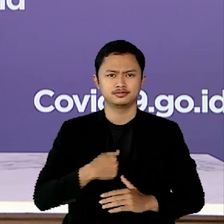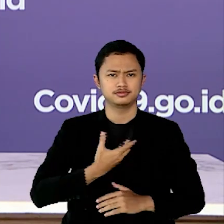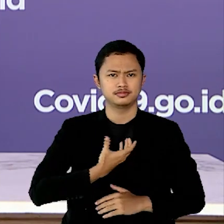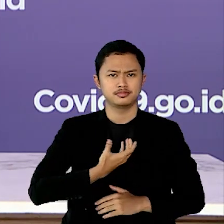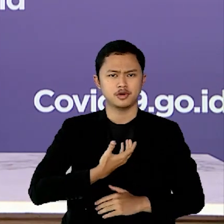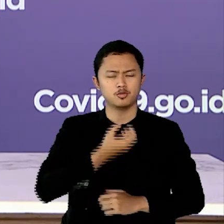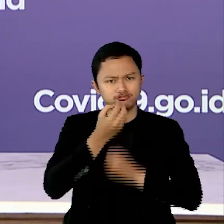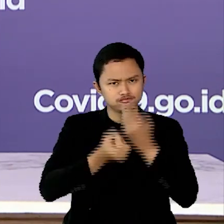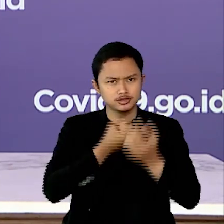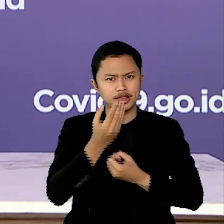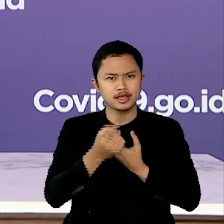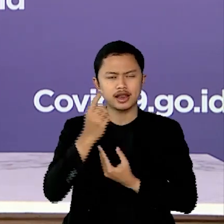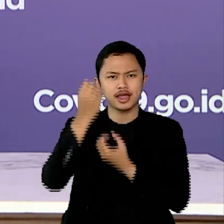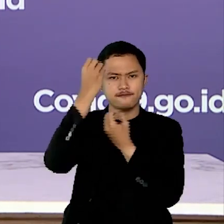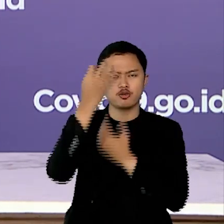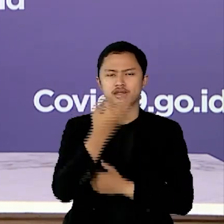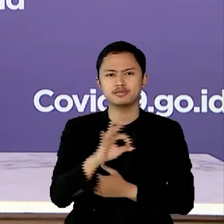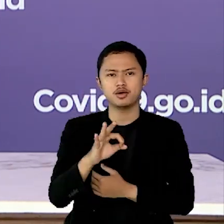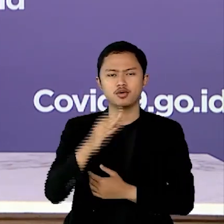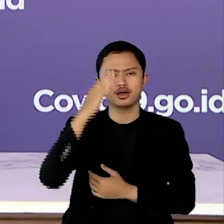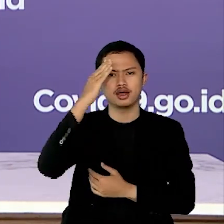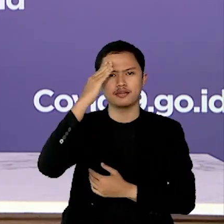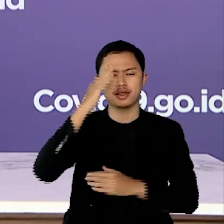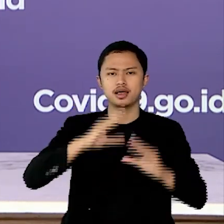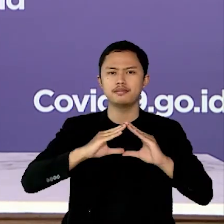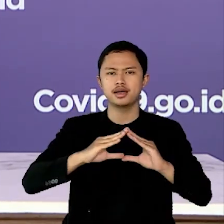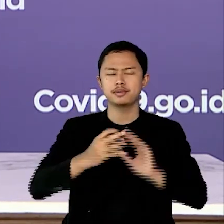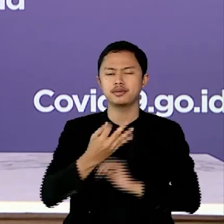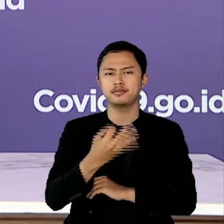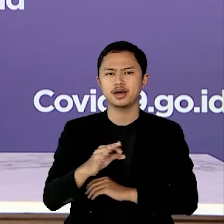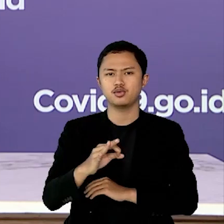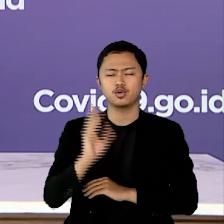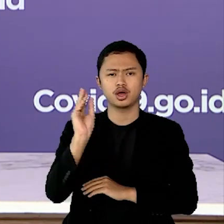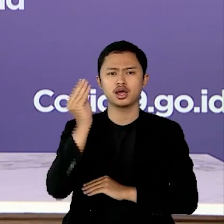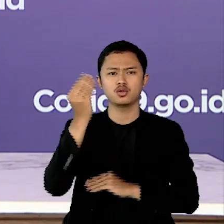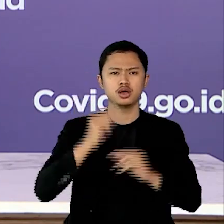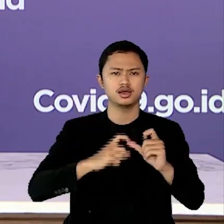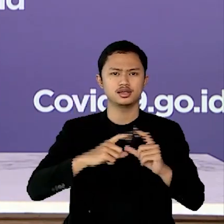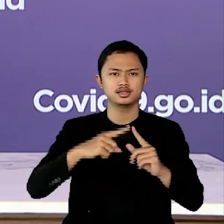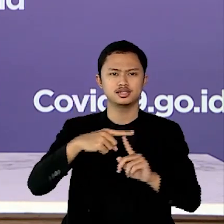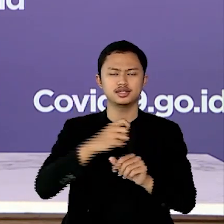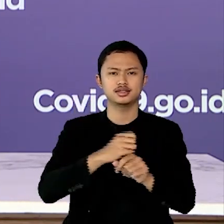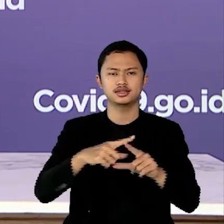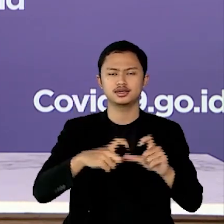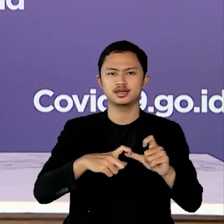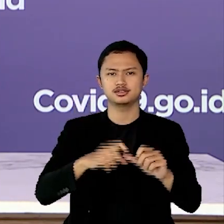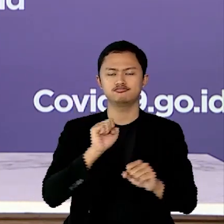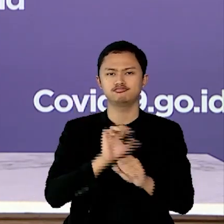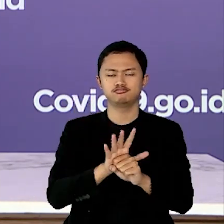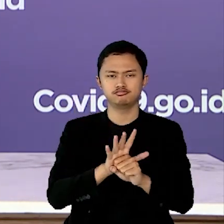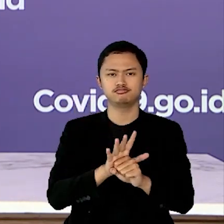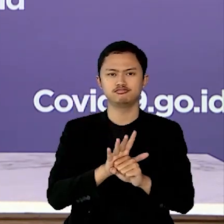hendak menyampaikan update kunjungan Kepala BNPB sekaligus ketua Satgas penanganan konflik 19